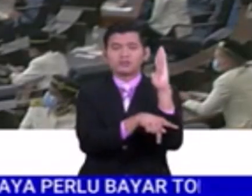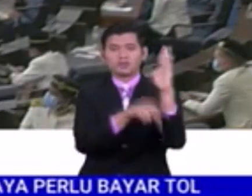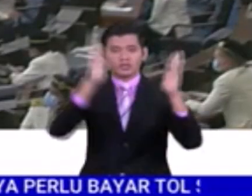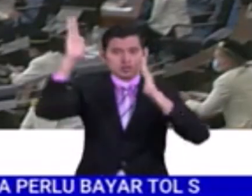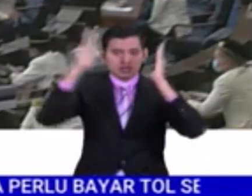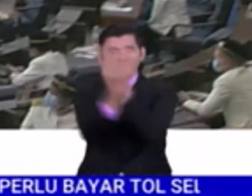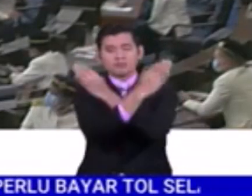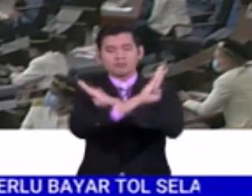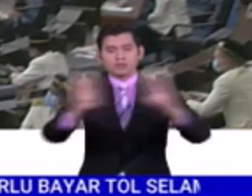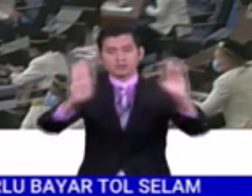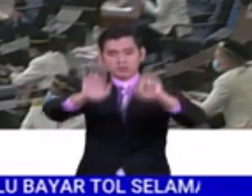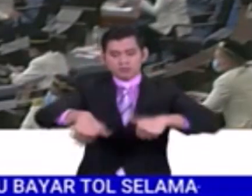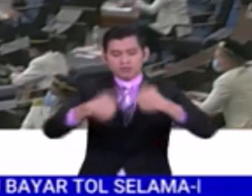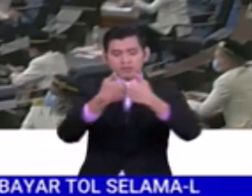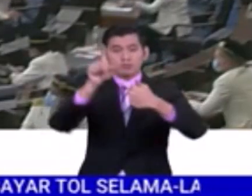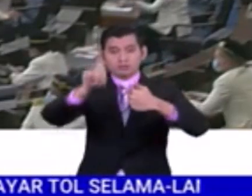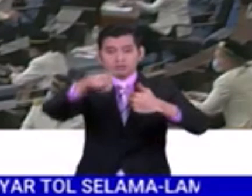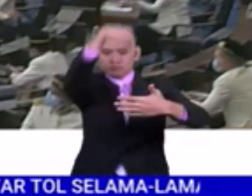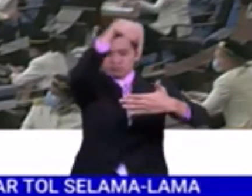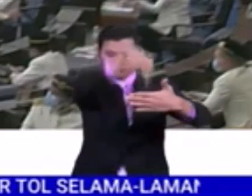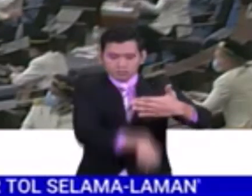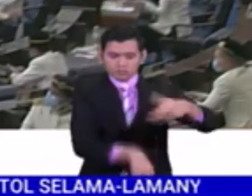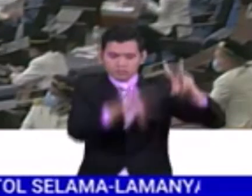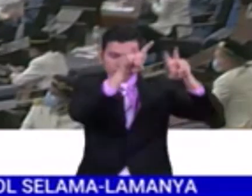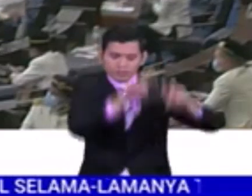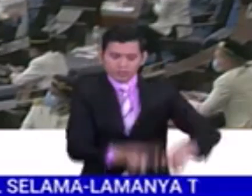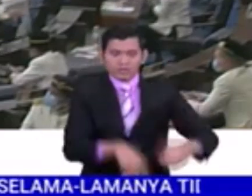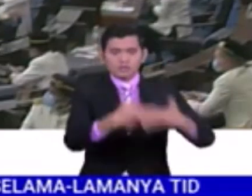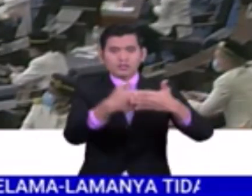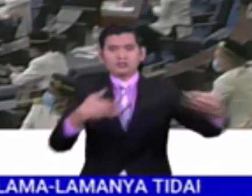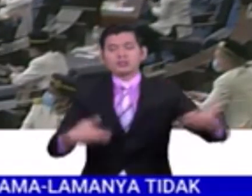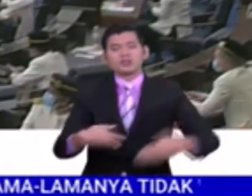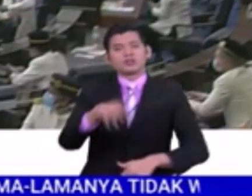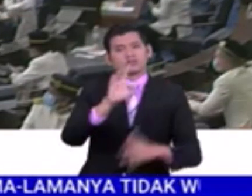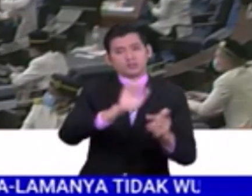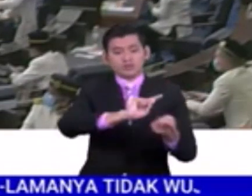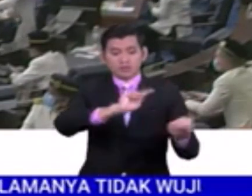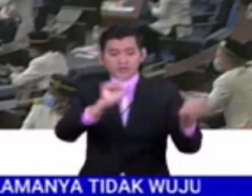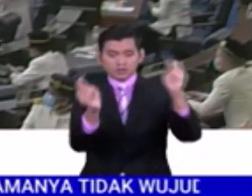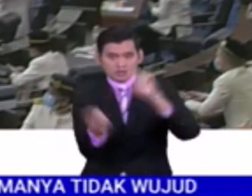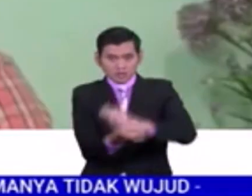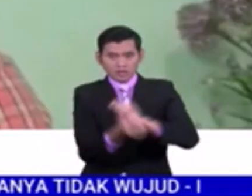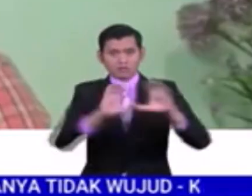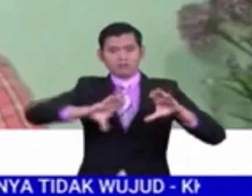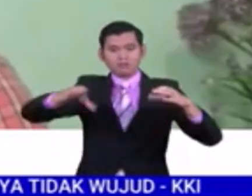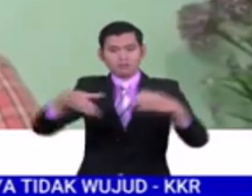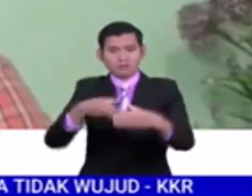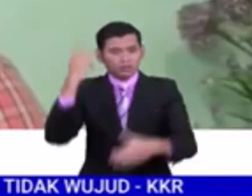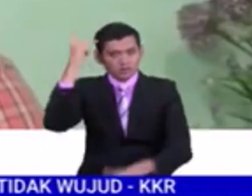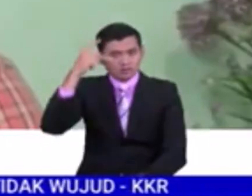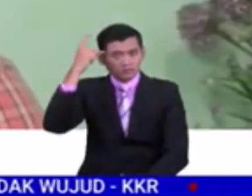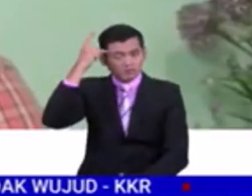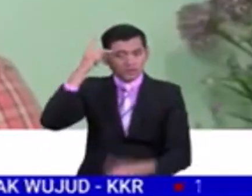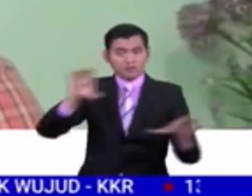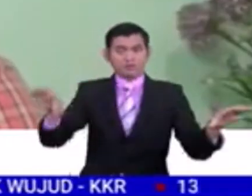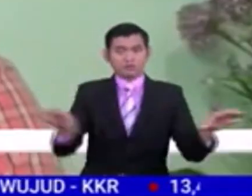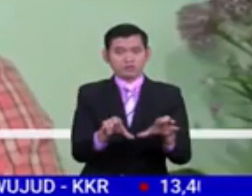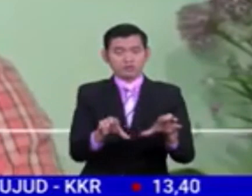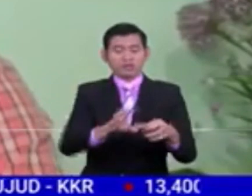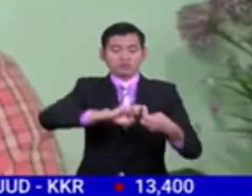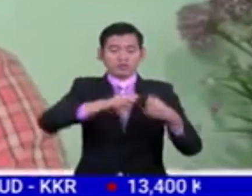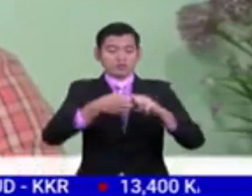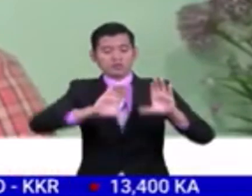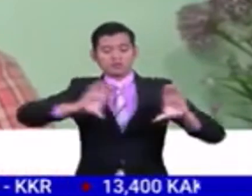kebebasan berpersatuan perlu diteliti sebelum RUU anti-lompat parti dilaksanakan. Jadi isu lompat parti ini